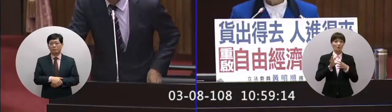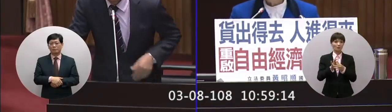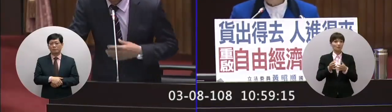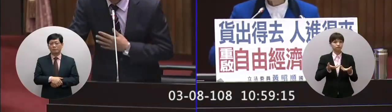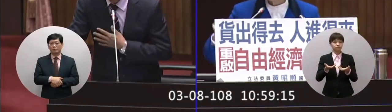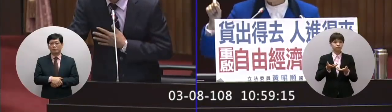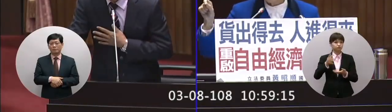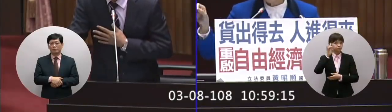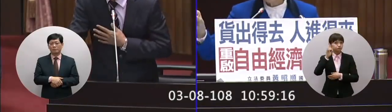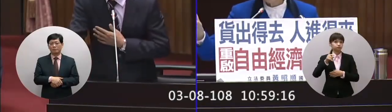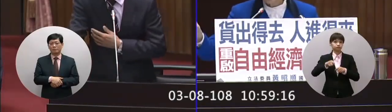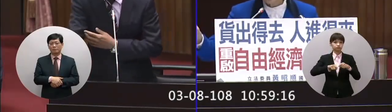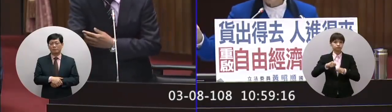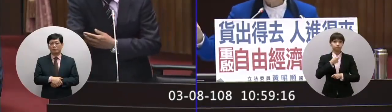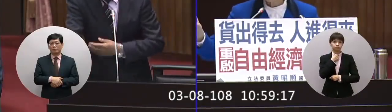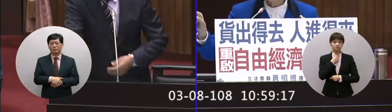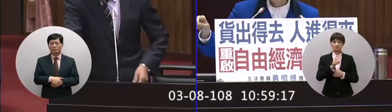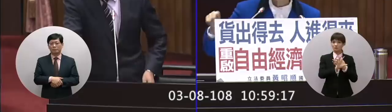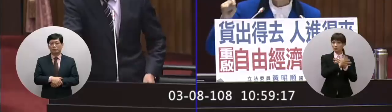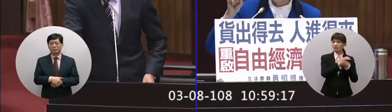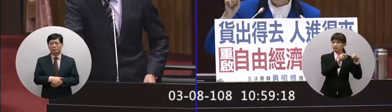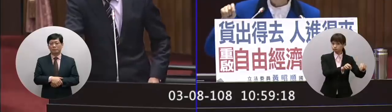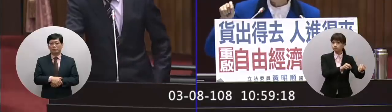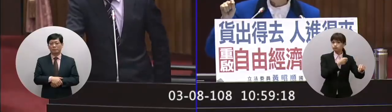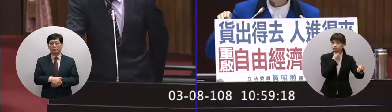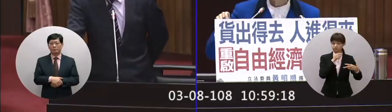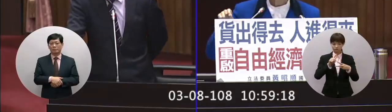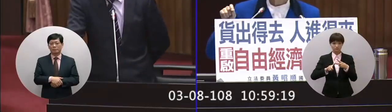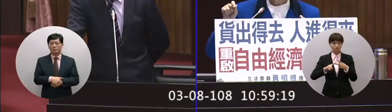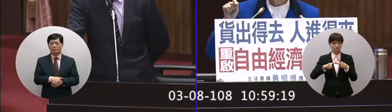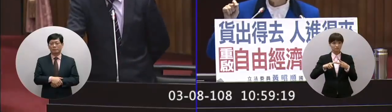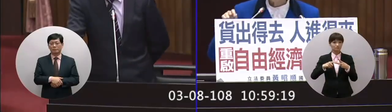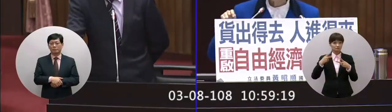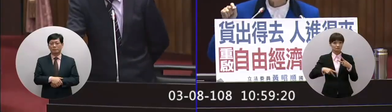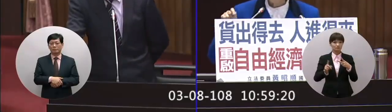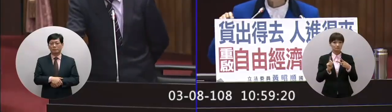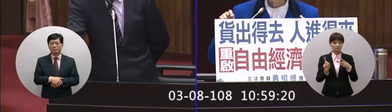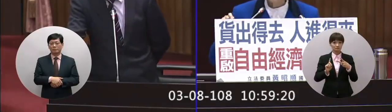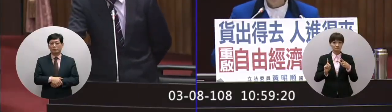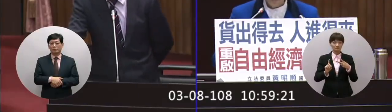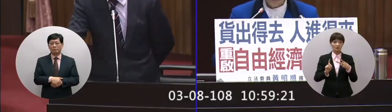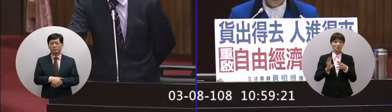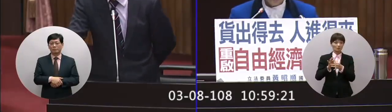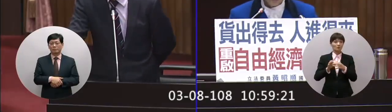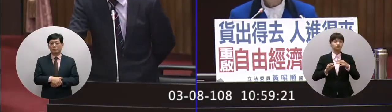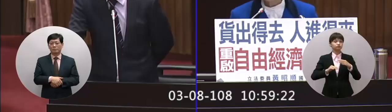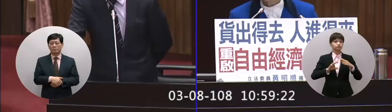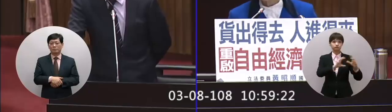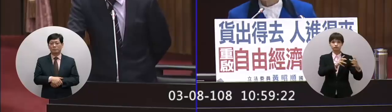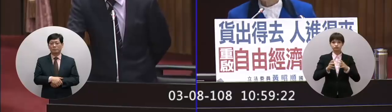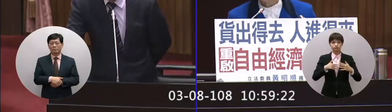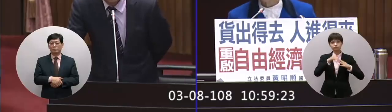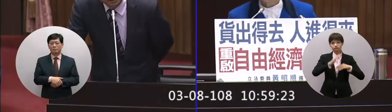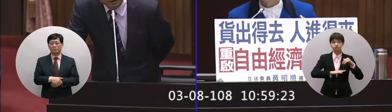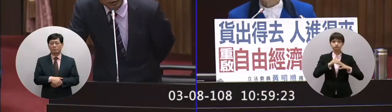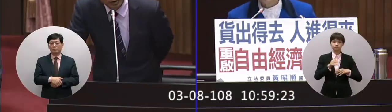新。我们不仅仅要跟国外签，甚至于我们还必须要 有许多官务上的协助，这个就是